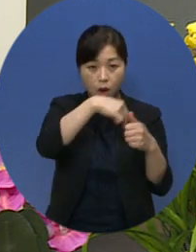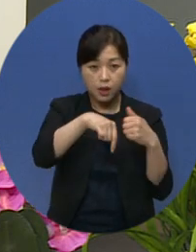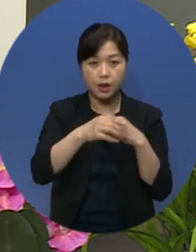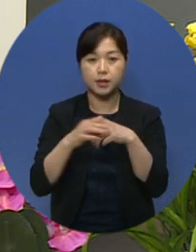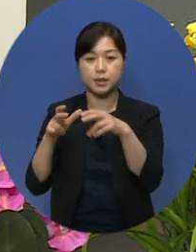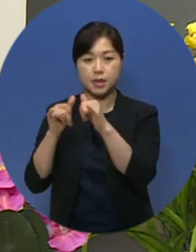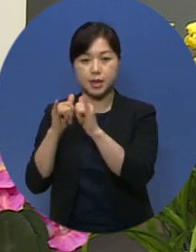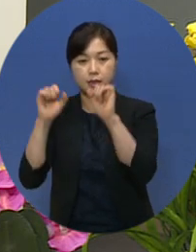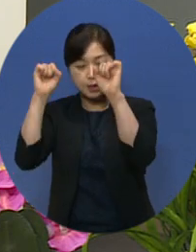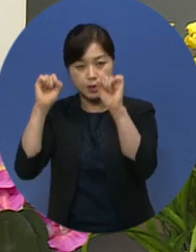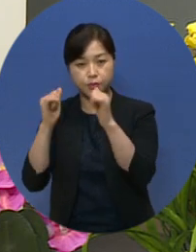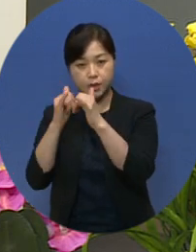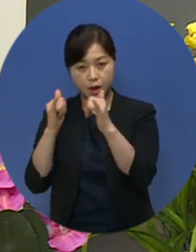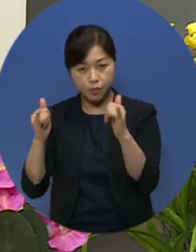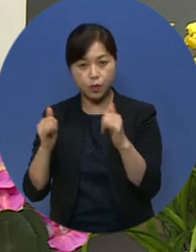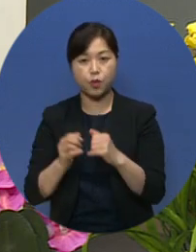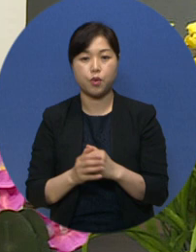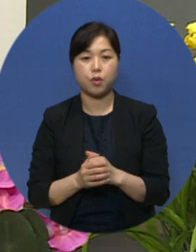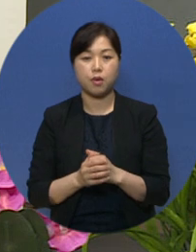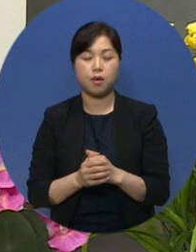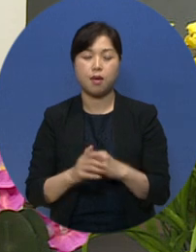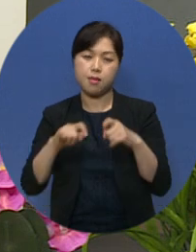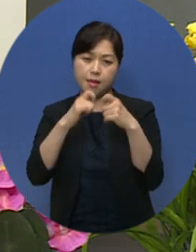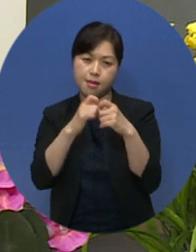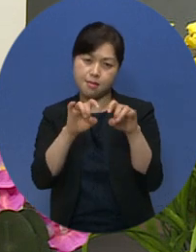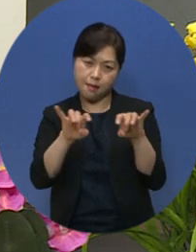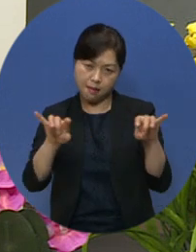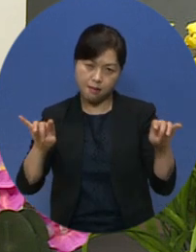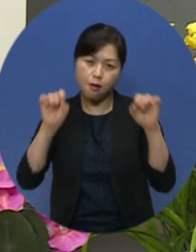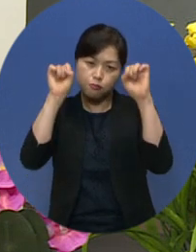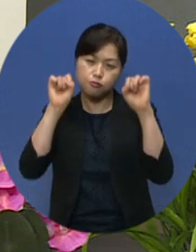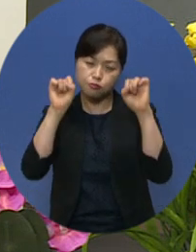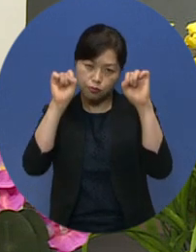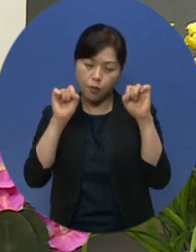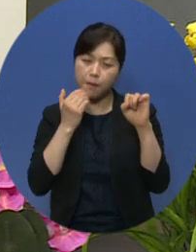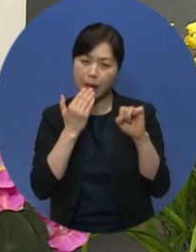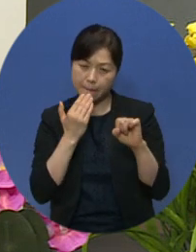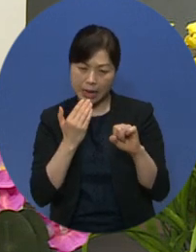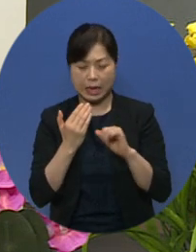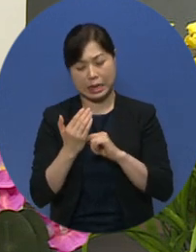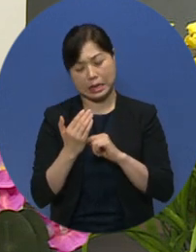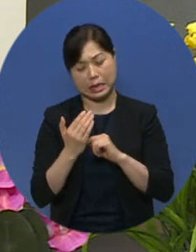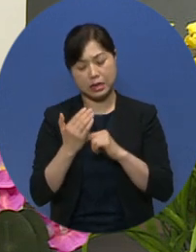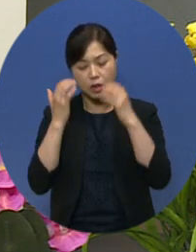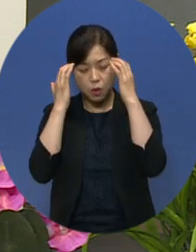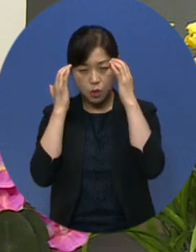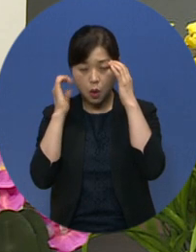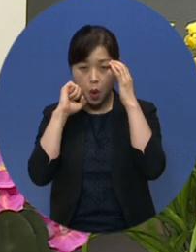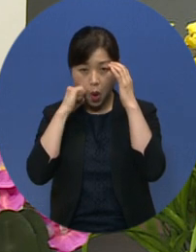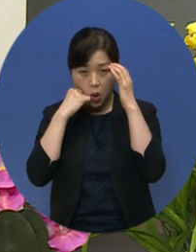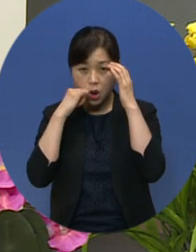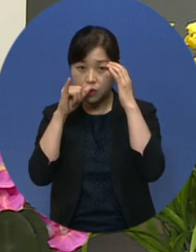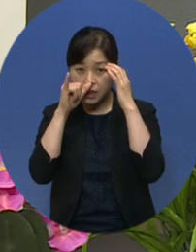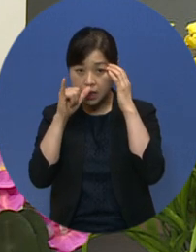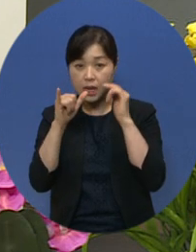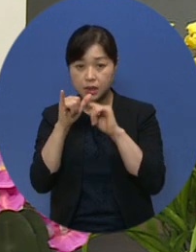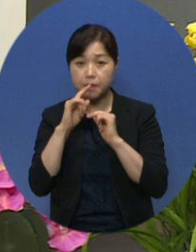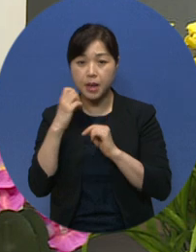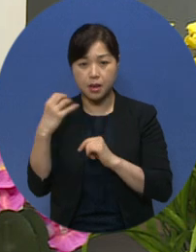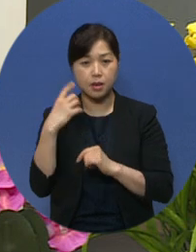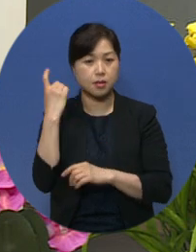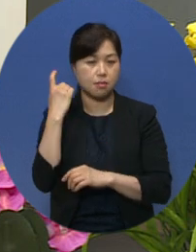장애인체육 인 들도 개별 운동을 할 수 밖에 없는 고통 속에 어려움을 겪었다 하는 얘기를